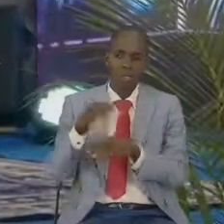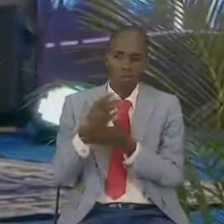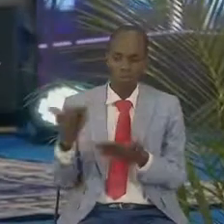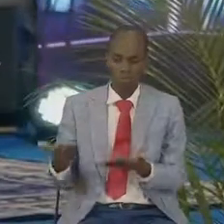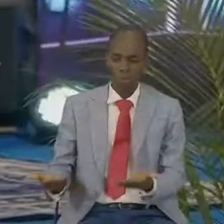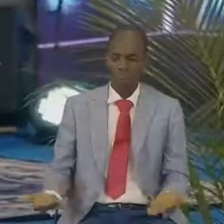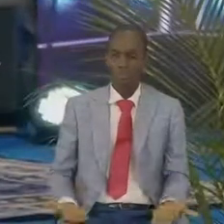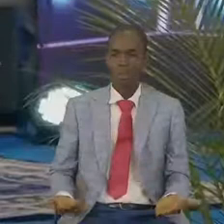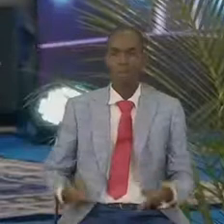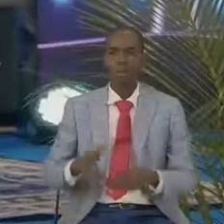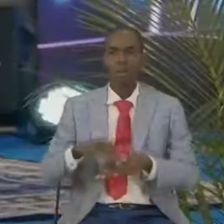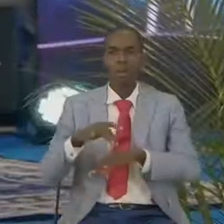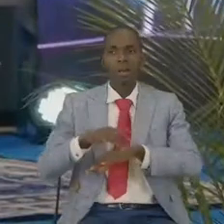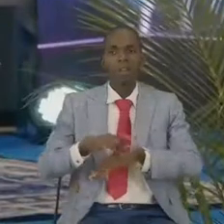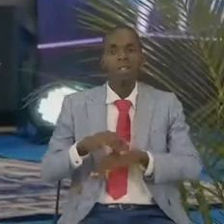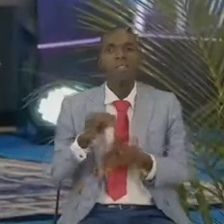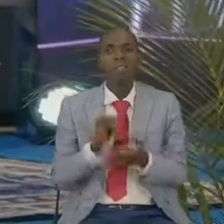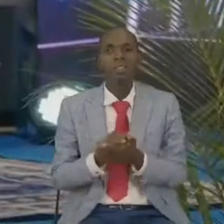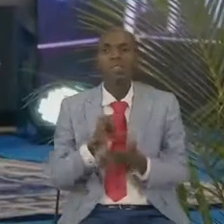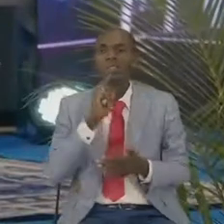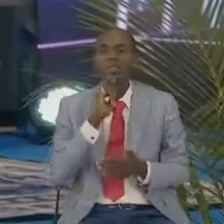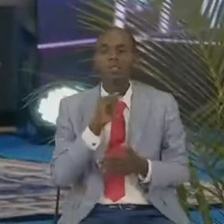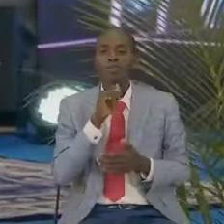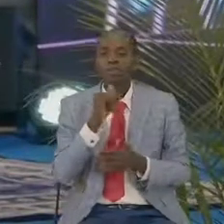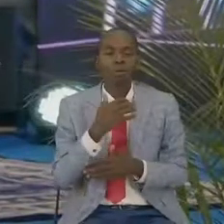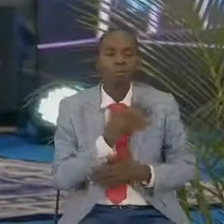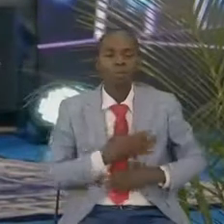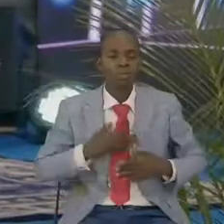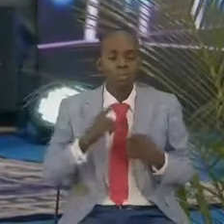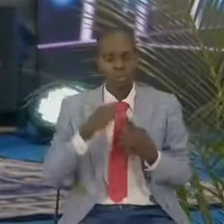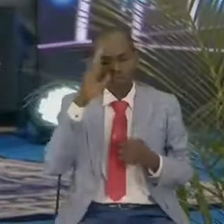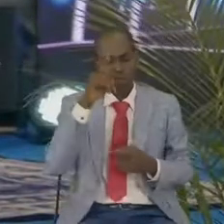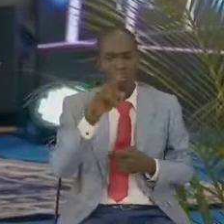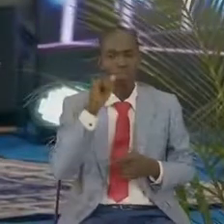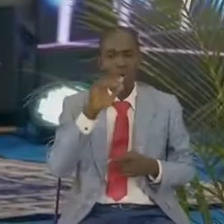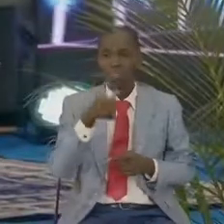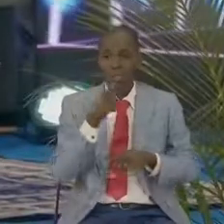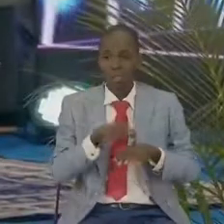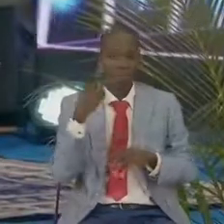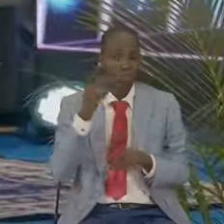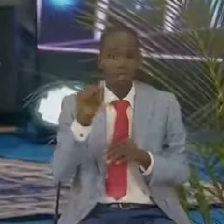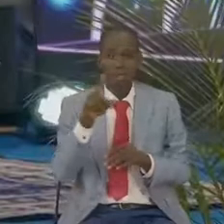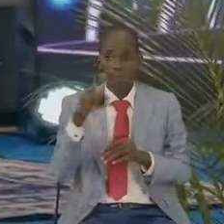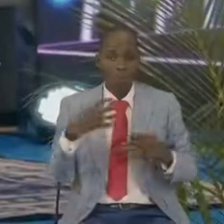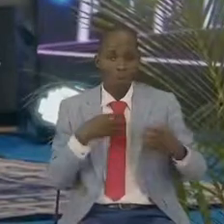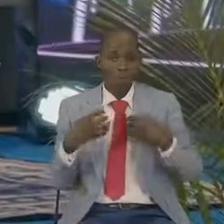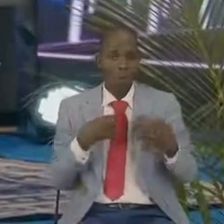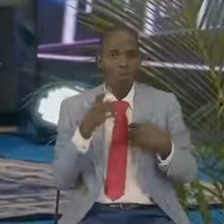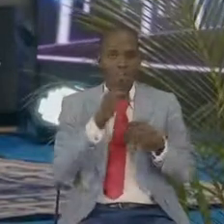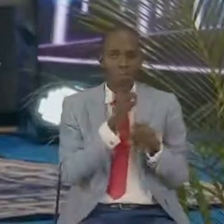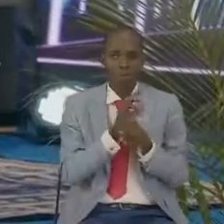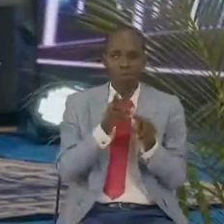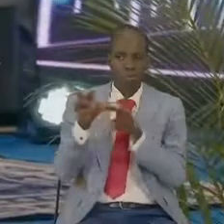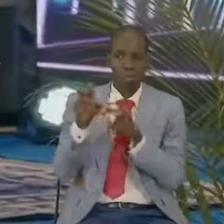il regarde quelque chose sur la terre qui ne lui plaît pas. Chaque fois que quelqu'un murmure, c'est qu'il regarde à